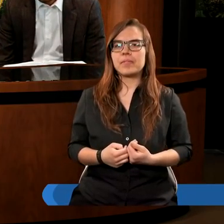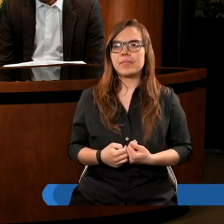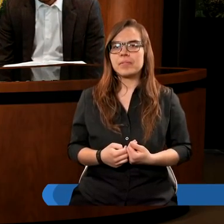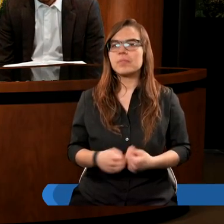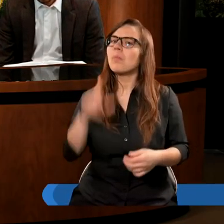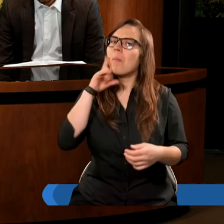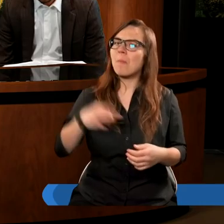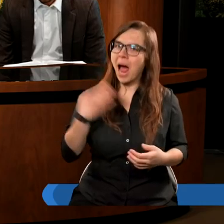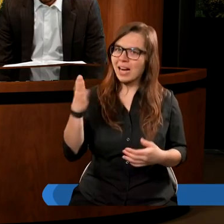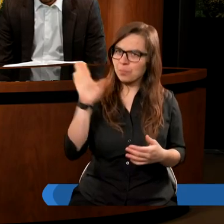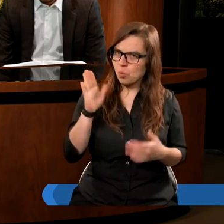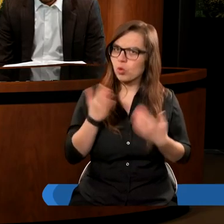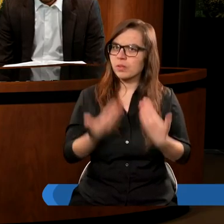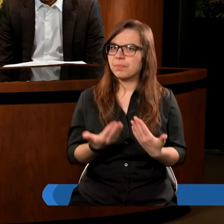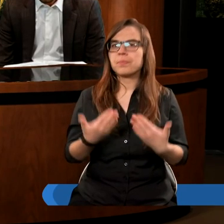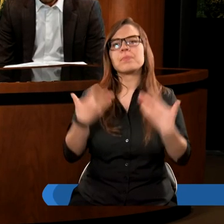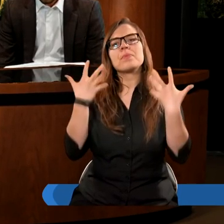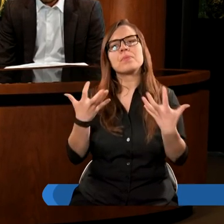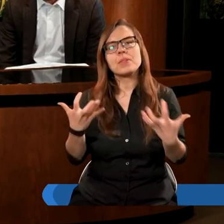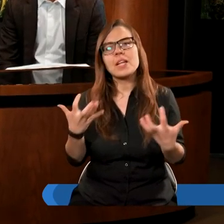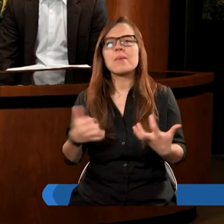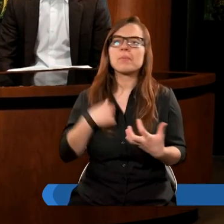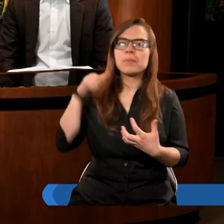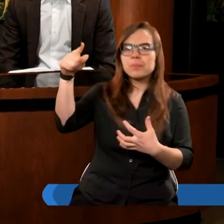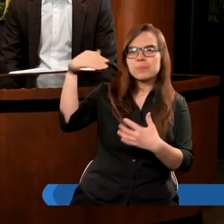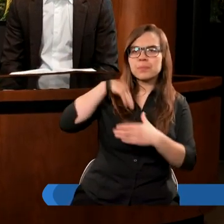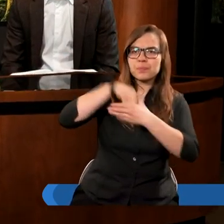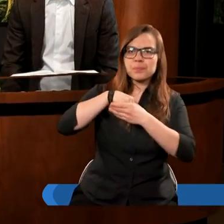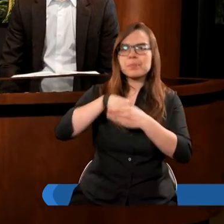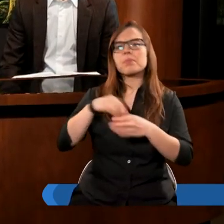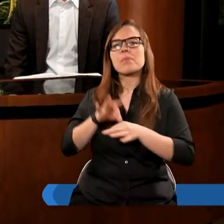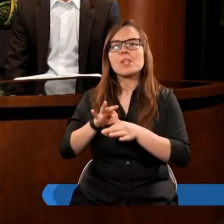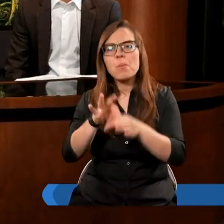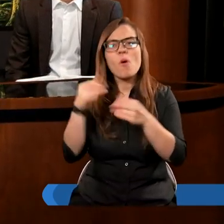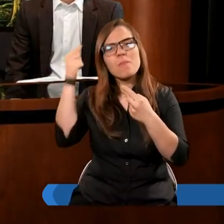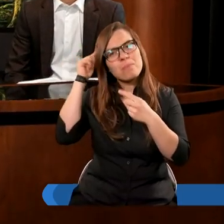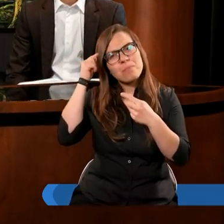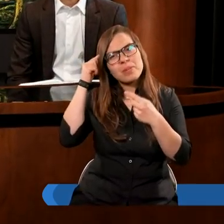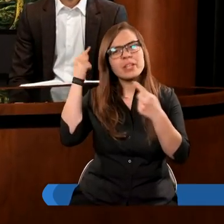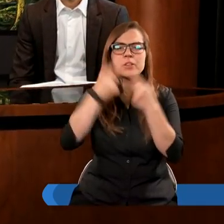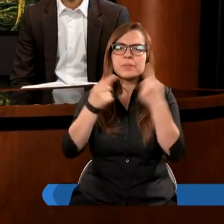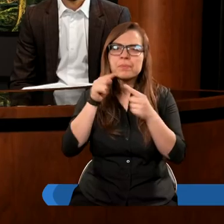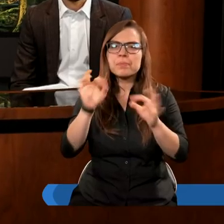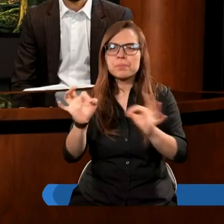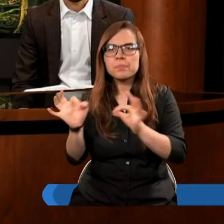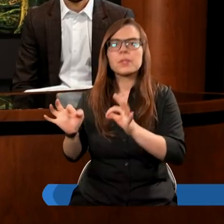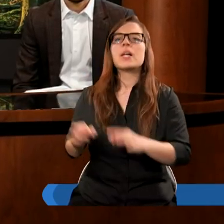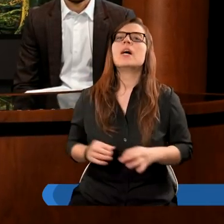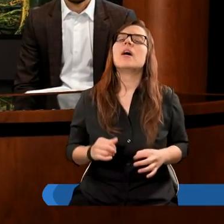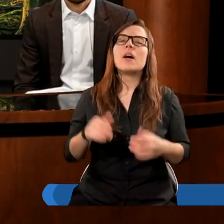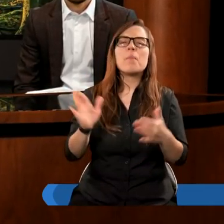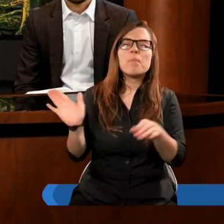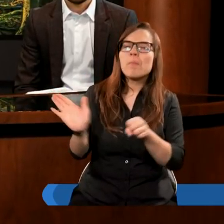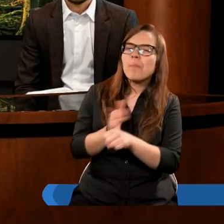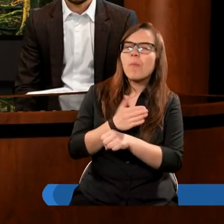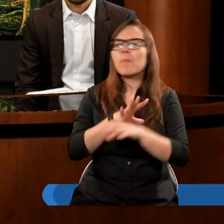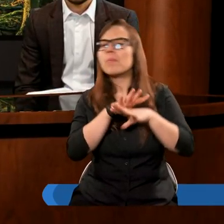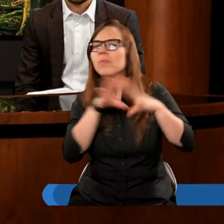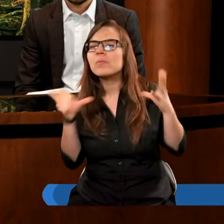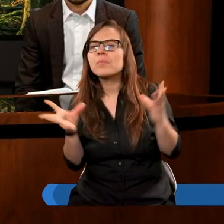Panie Boże, chcemy, żebyś to Ty prowadził nas w naszych myślach i pomimo całego naszego